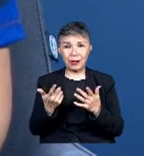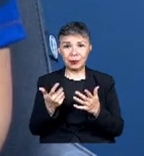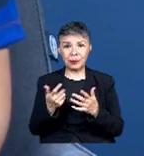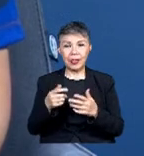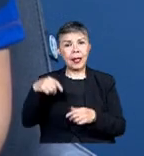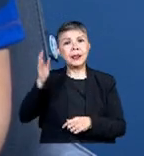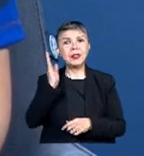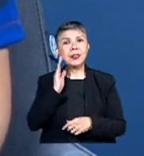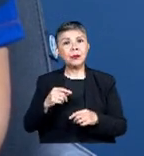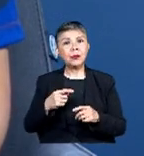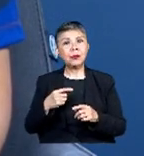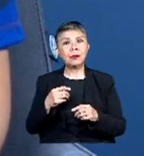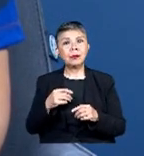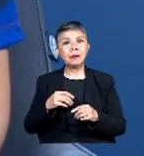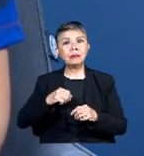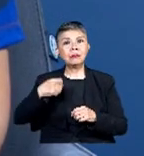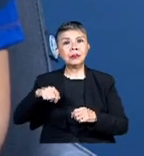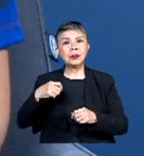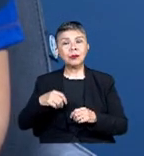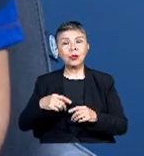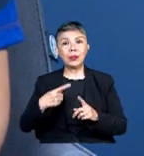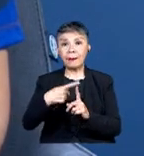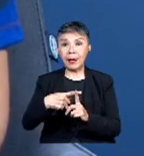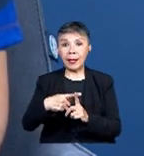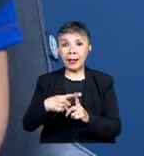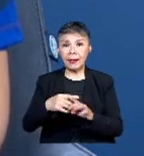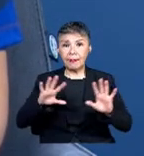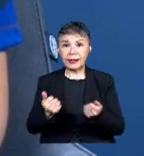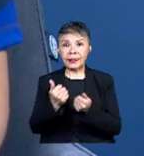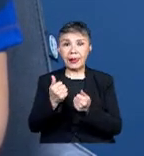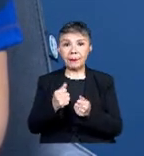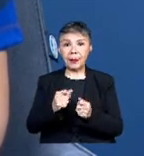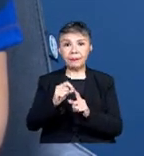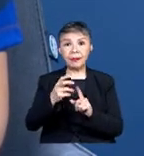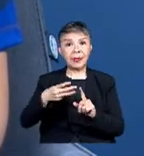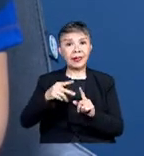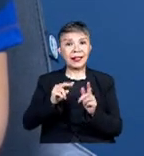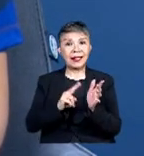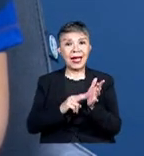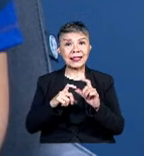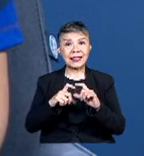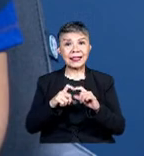Pak Menteri, apakah ada yang ingin ditambahkan, apalagi kaitannya dengan persiapan Peparnas ya, Pak ya?